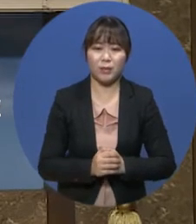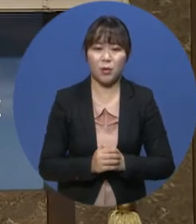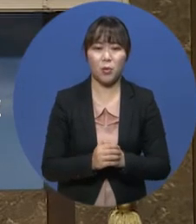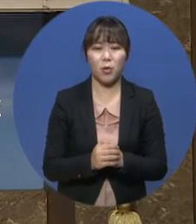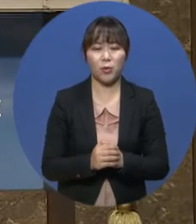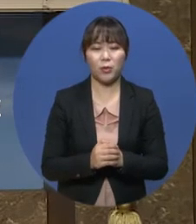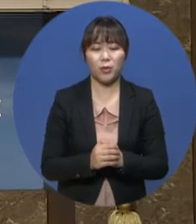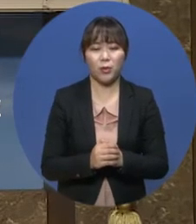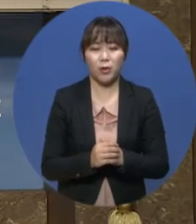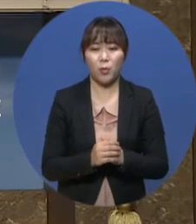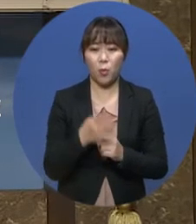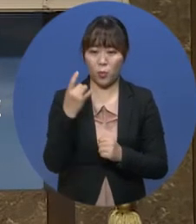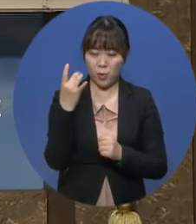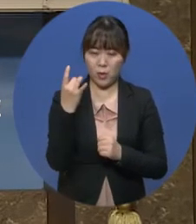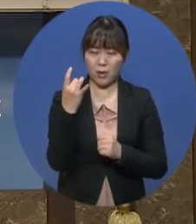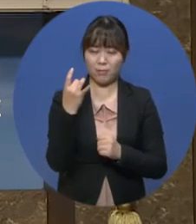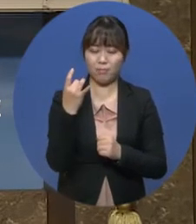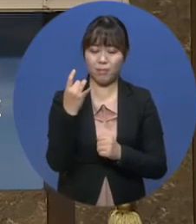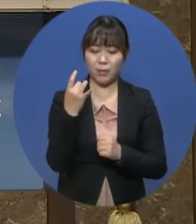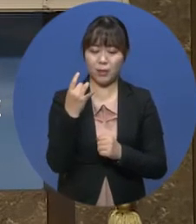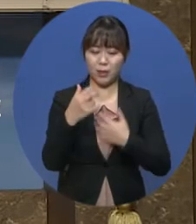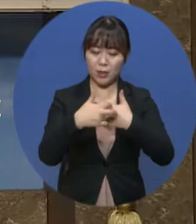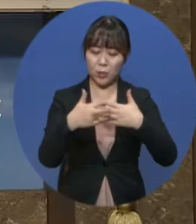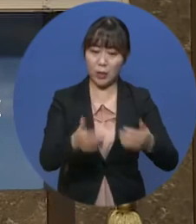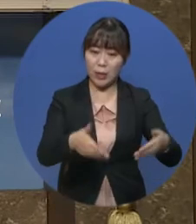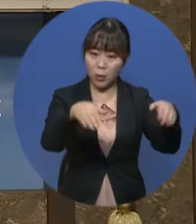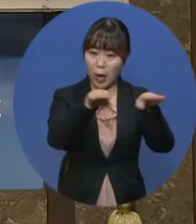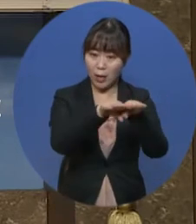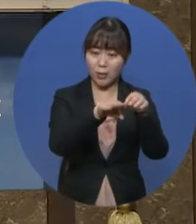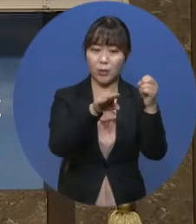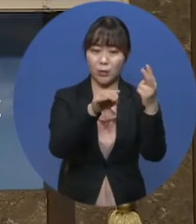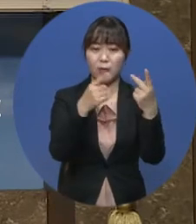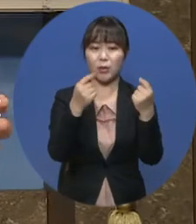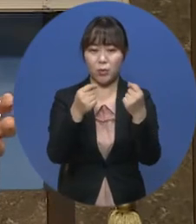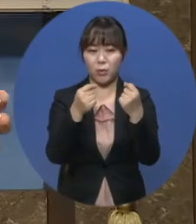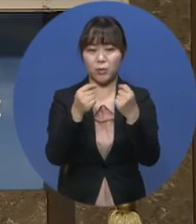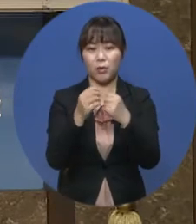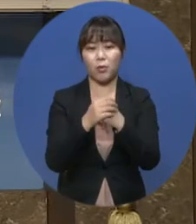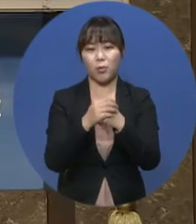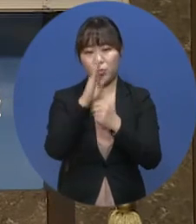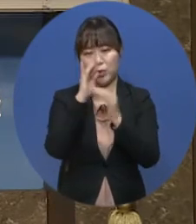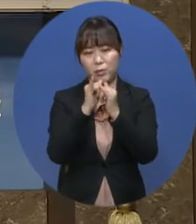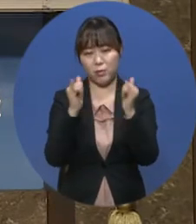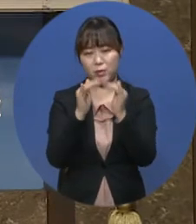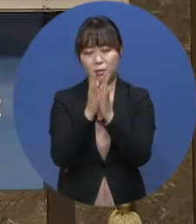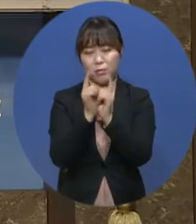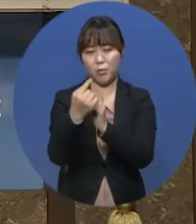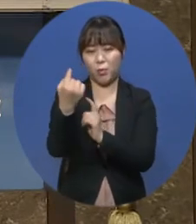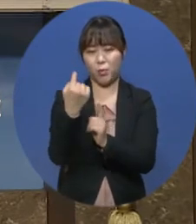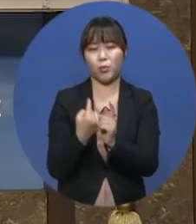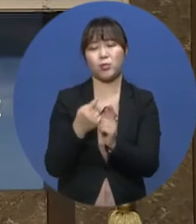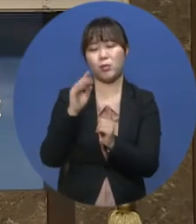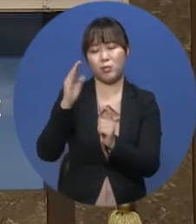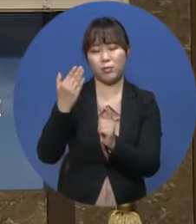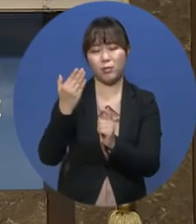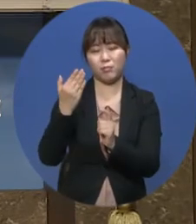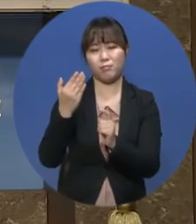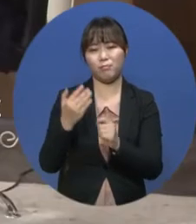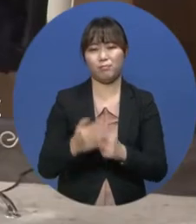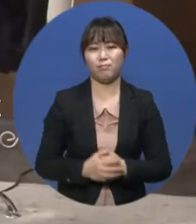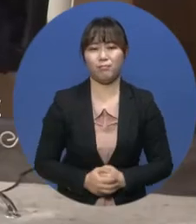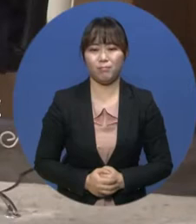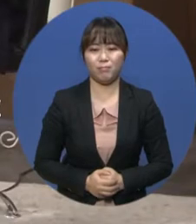이제 에 기존에 있는 의 의료기관이나 이런데를 예 관자 분이 오셔야 되나 어려움이